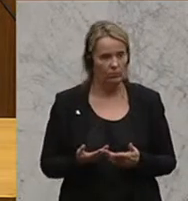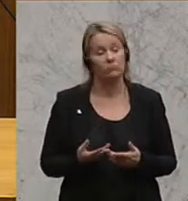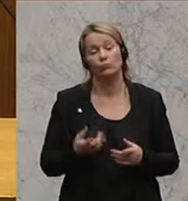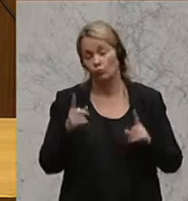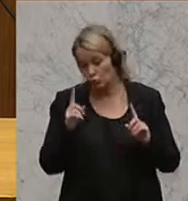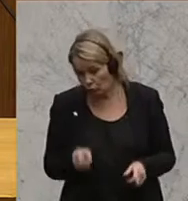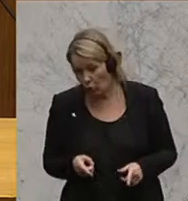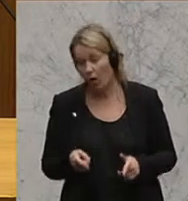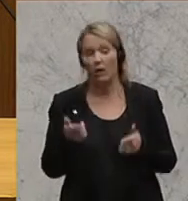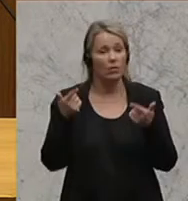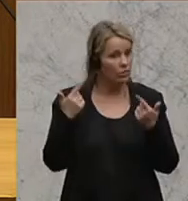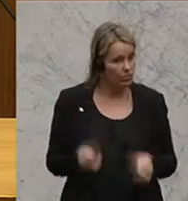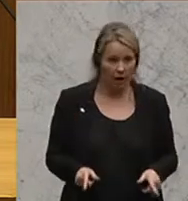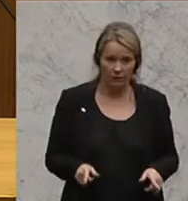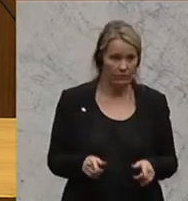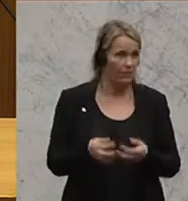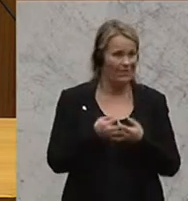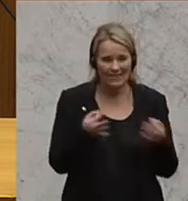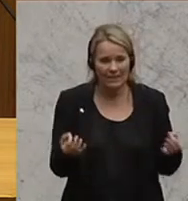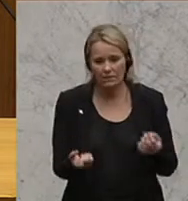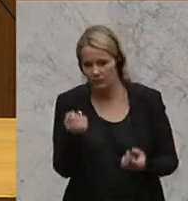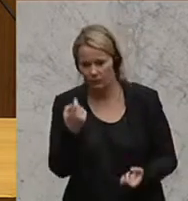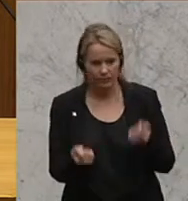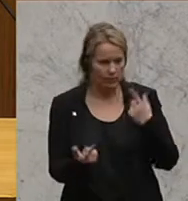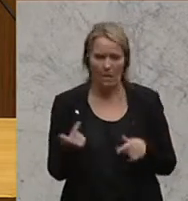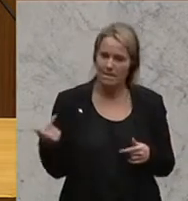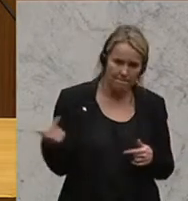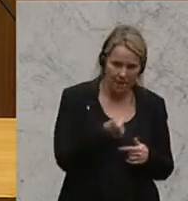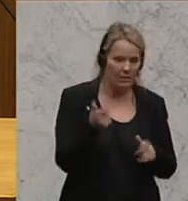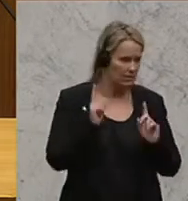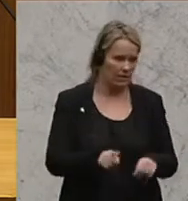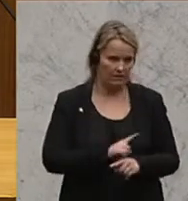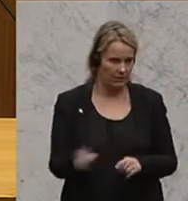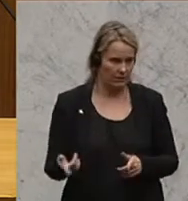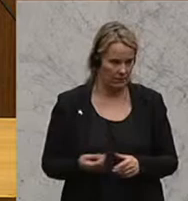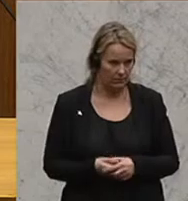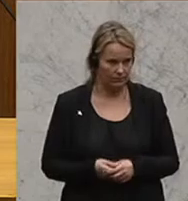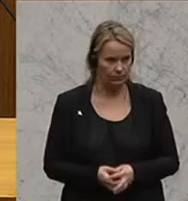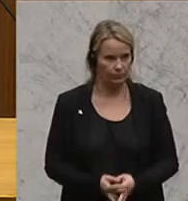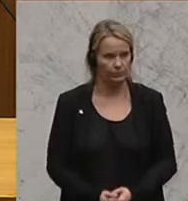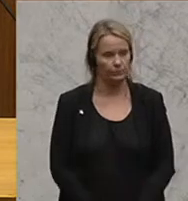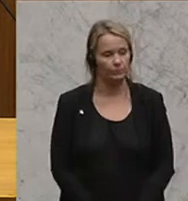sollte und darf nichts davon vorkommen. In beide Richtungen nicht.